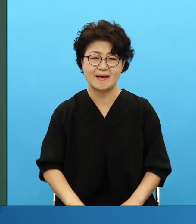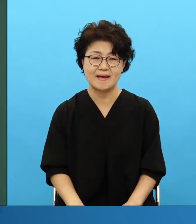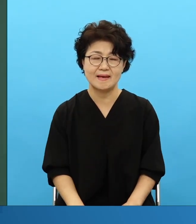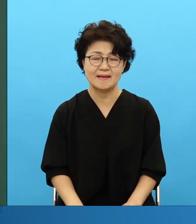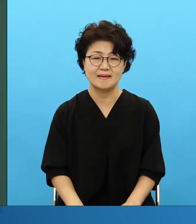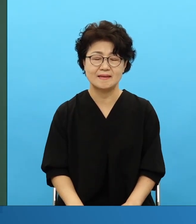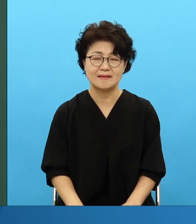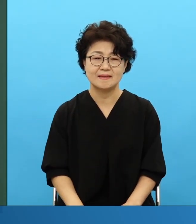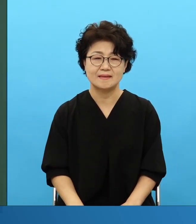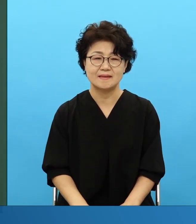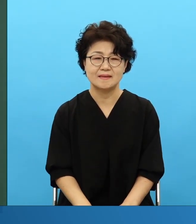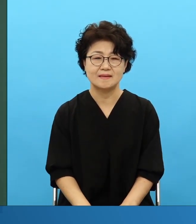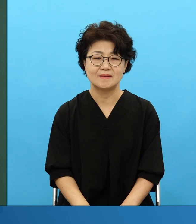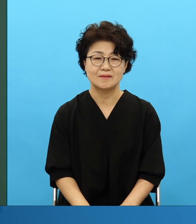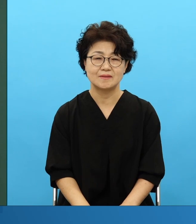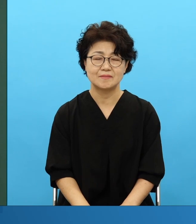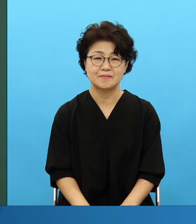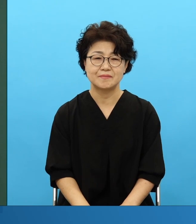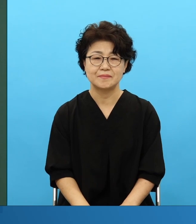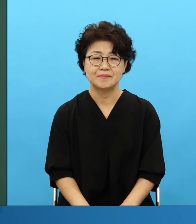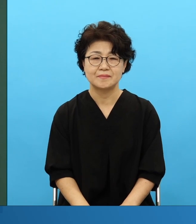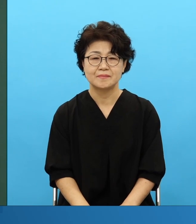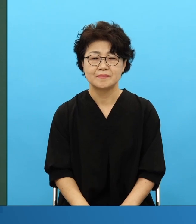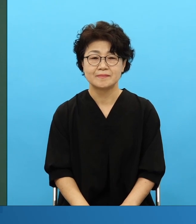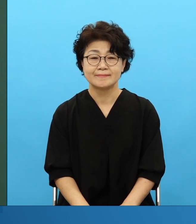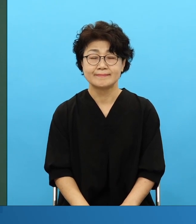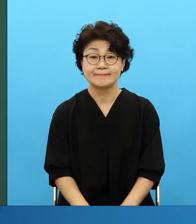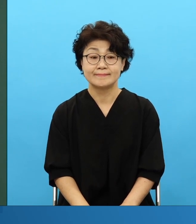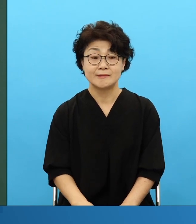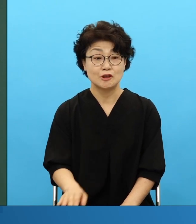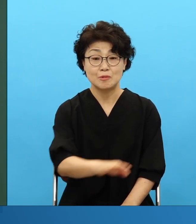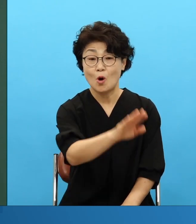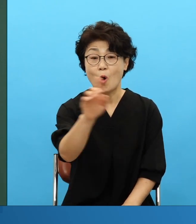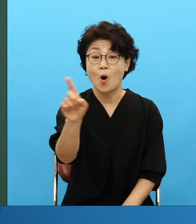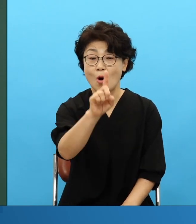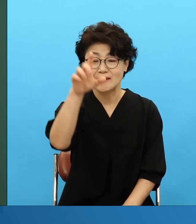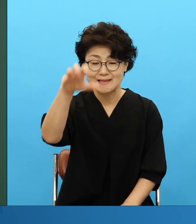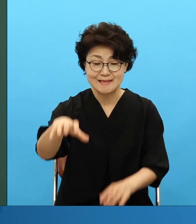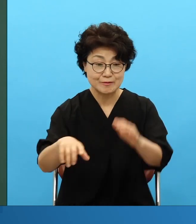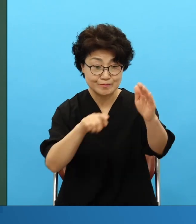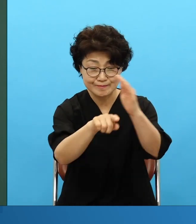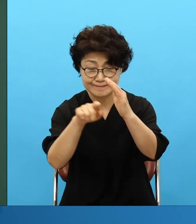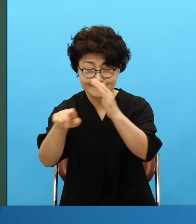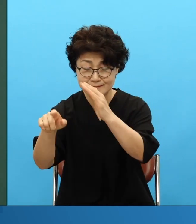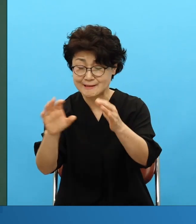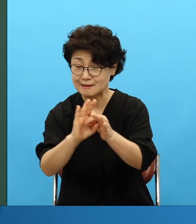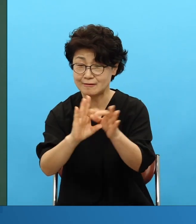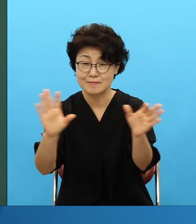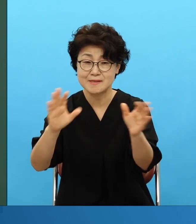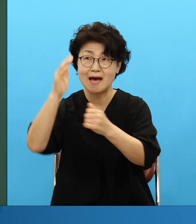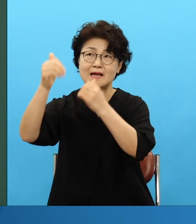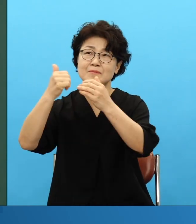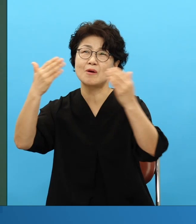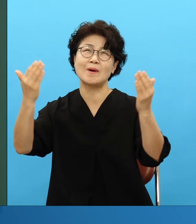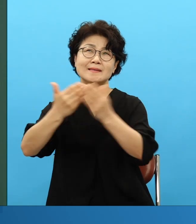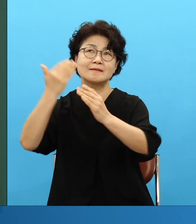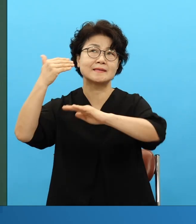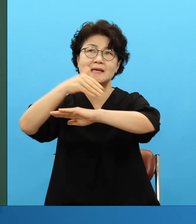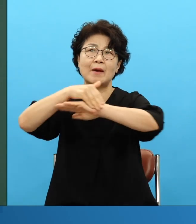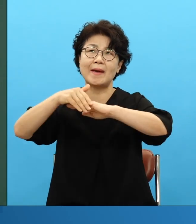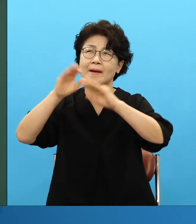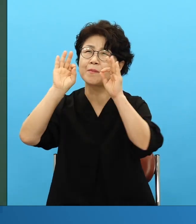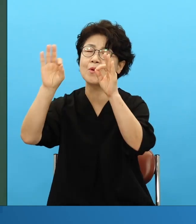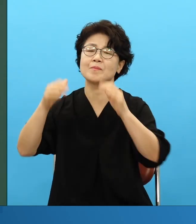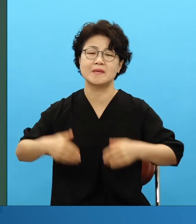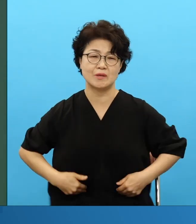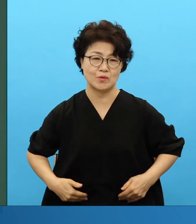것도 이런 걸 따지면 더 좋습니다. And if you're going somewhere, it's very important to look at 그리고 this. 이거 아니면 안 가는 것도 괜찮죠. And